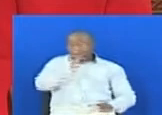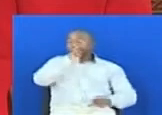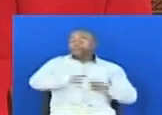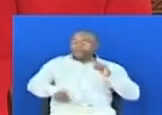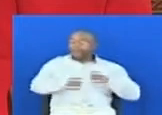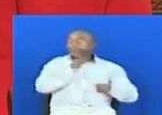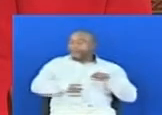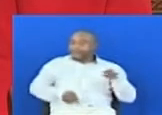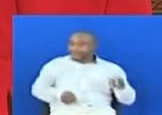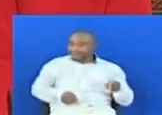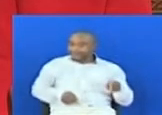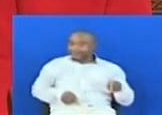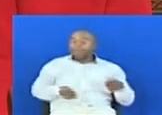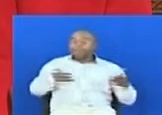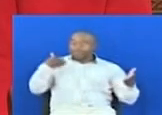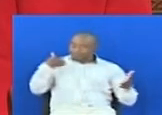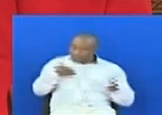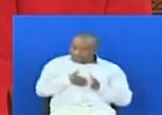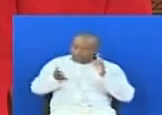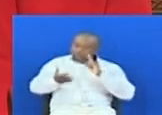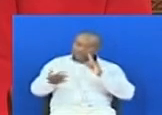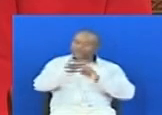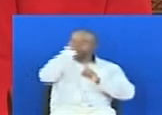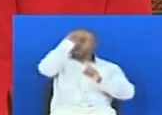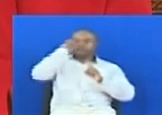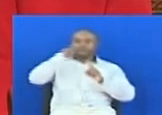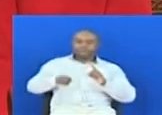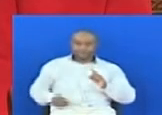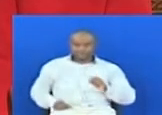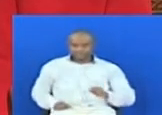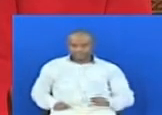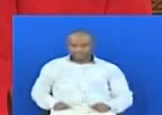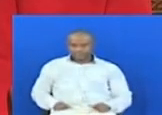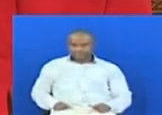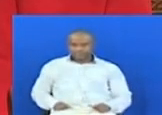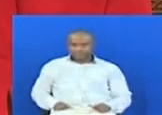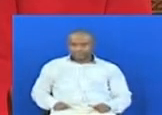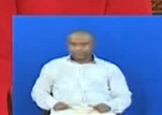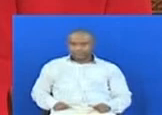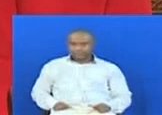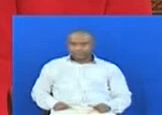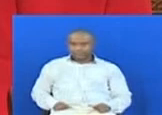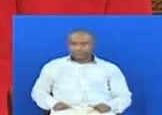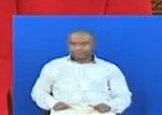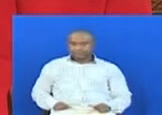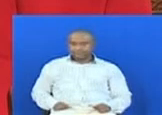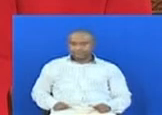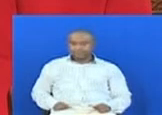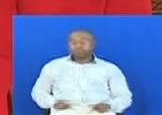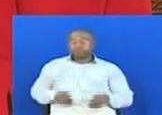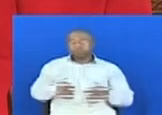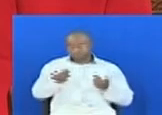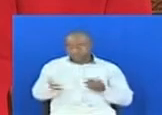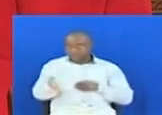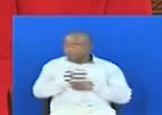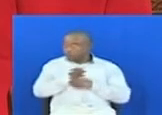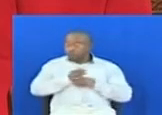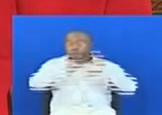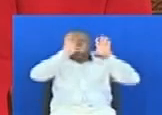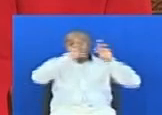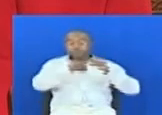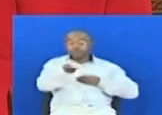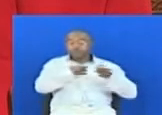tutapambana kama tulivyo na tutaona tutafika wapi. Taarifa za uchumi zilizotolewa na Benki